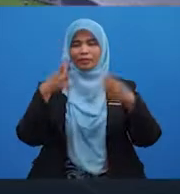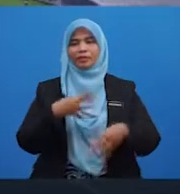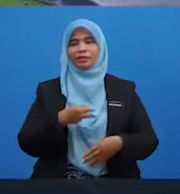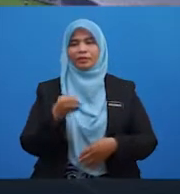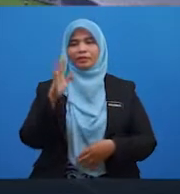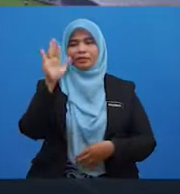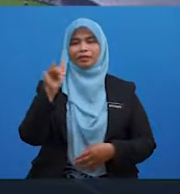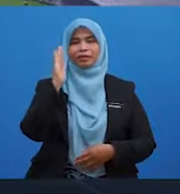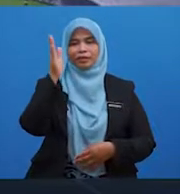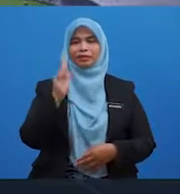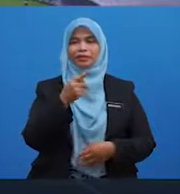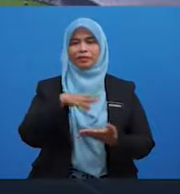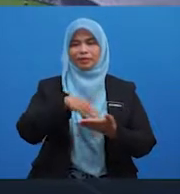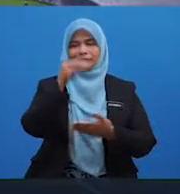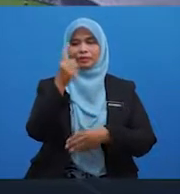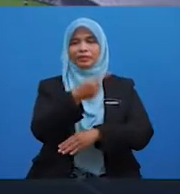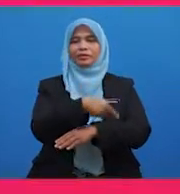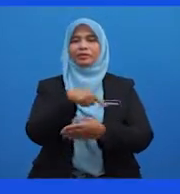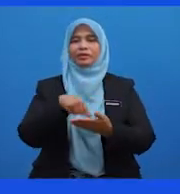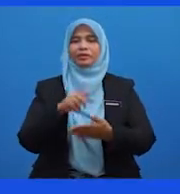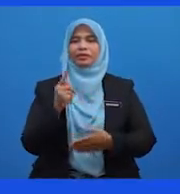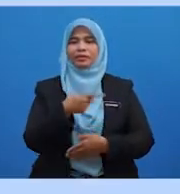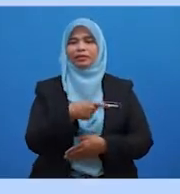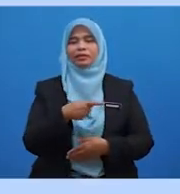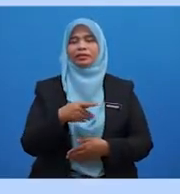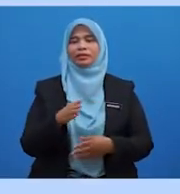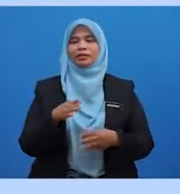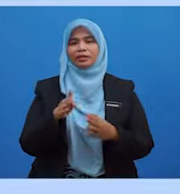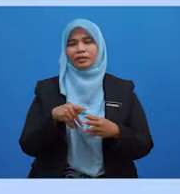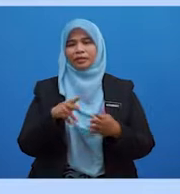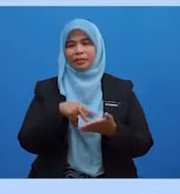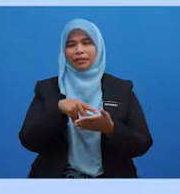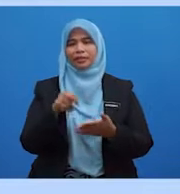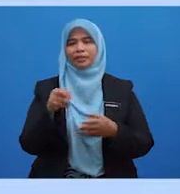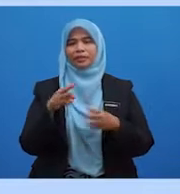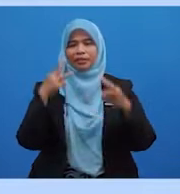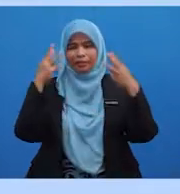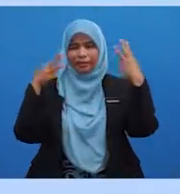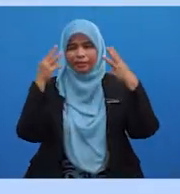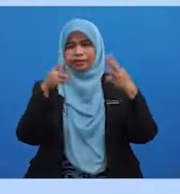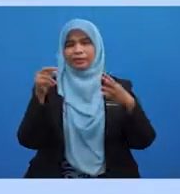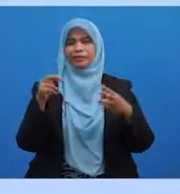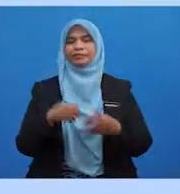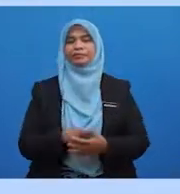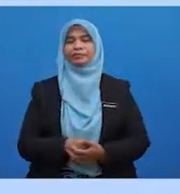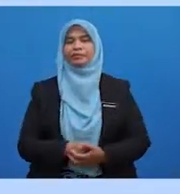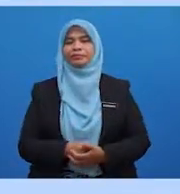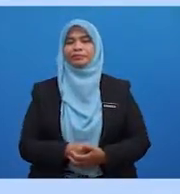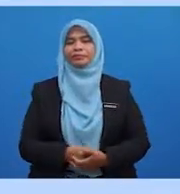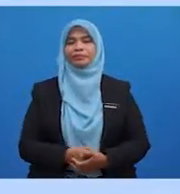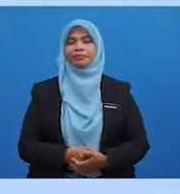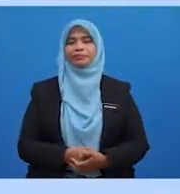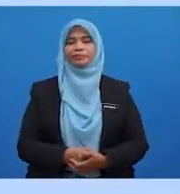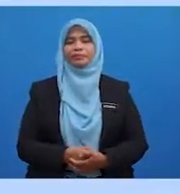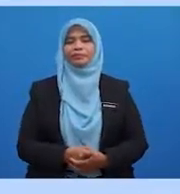Tajuk menarik yang akan kita pelajari hari ini adalah kebangkitan dan kebimbangan yang berada di dalam topik